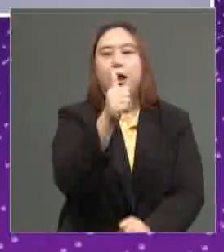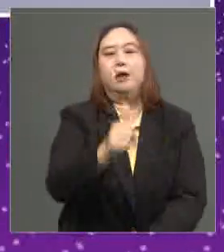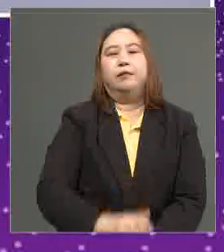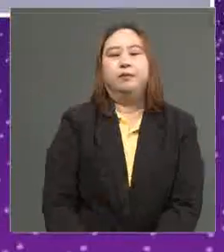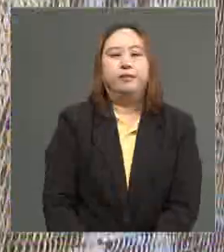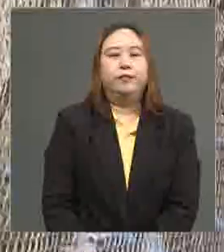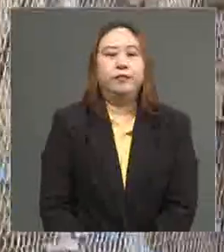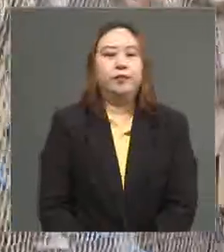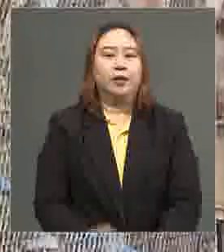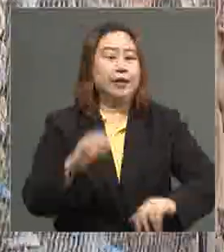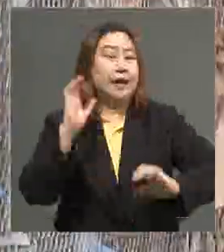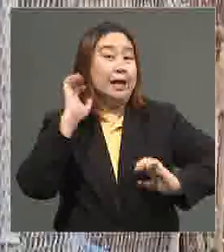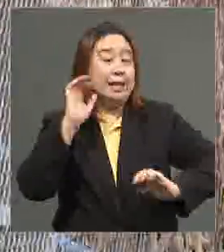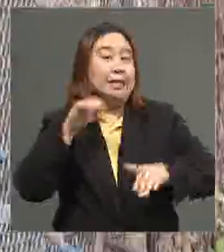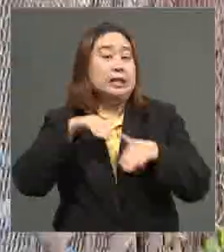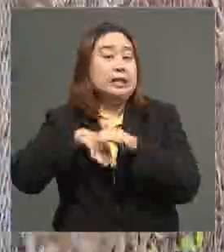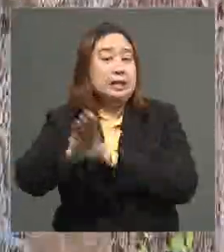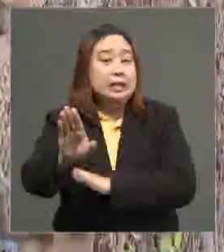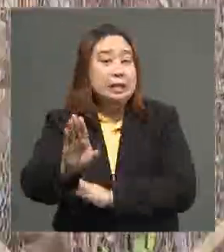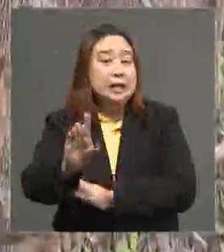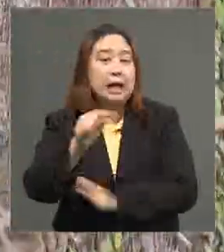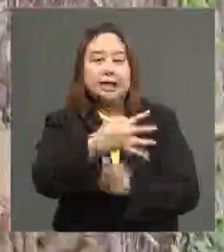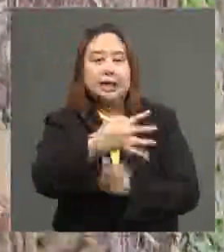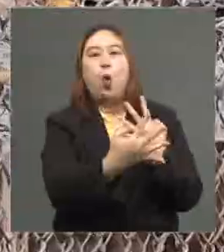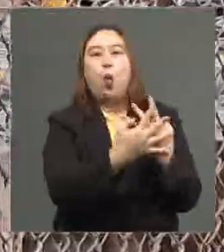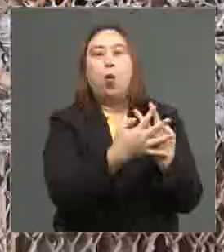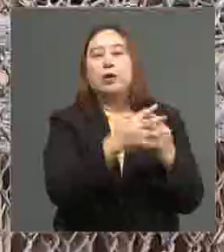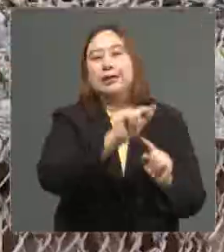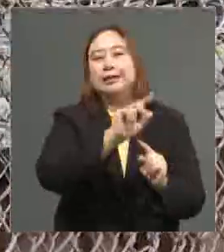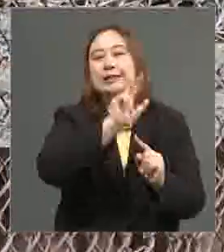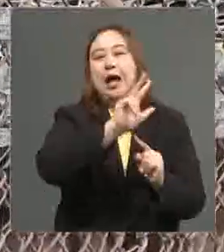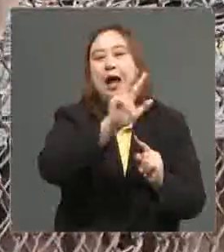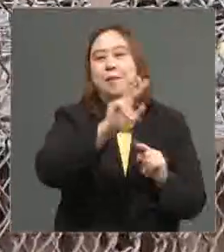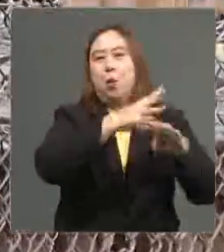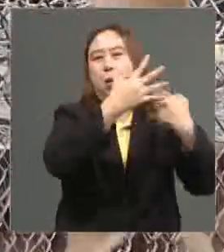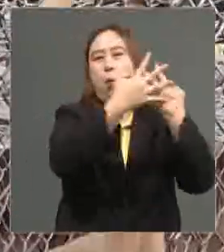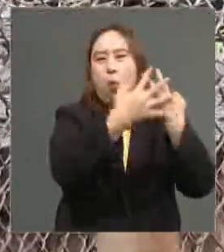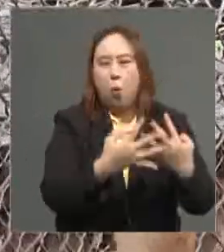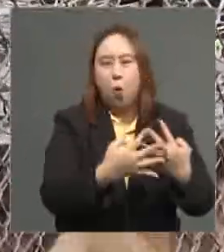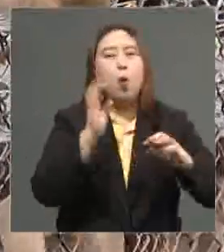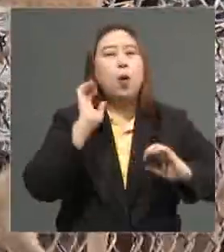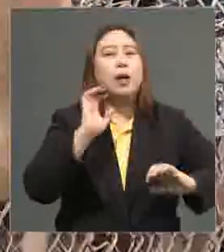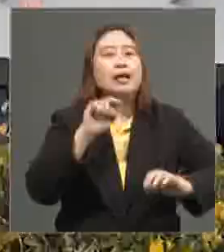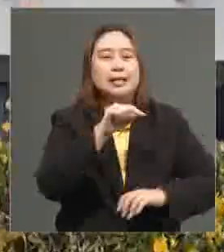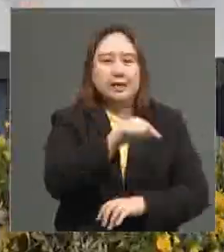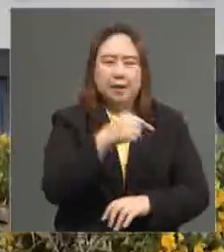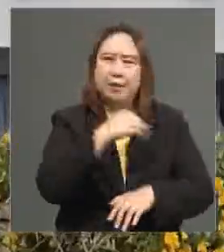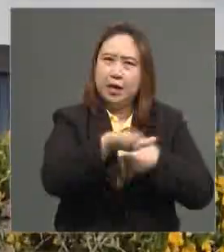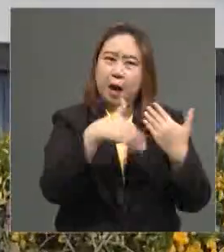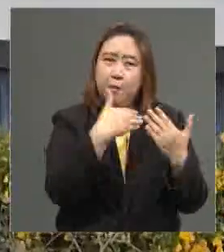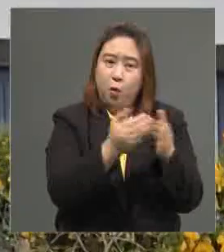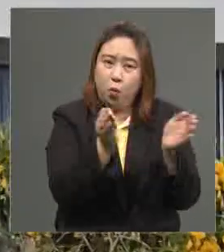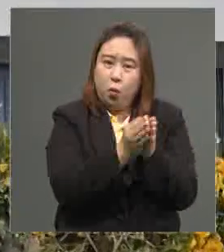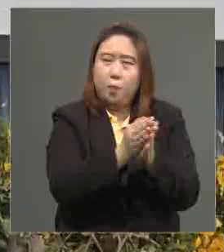ลิงที่หนีไปก็เป็นลิงจากกรงขังที่ 3ครับซึ่งเป็นโซนกรงลิงมโนรามีลิงอยู่รวมกว่า